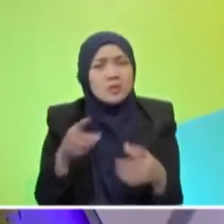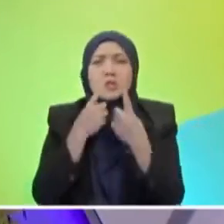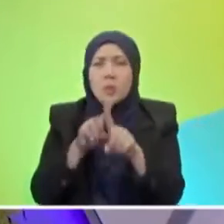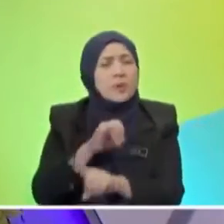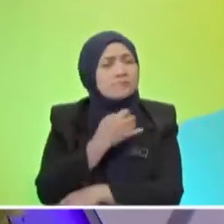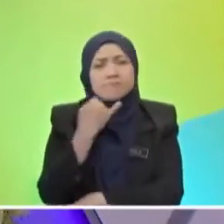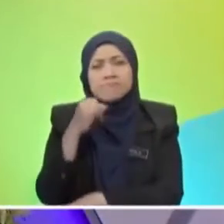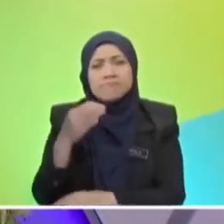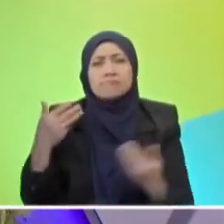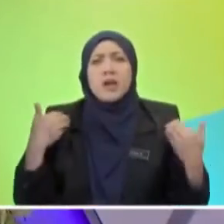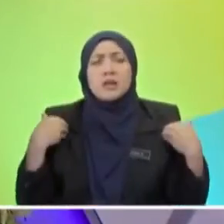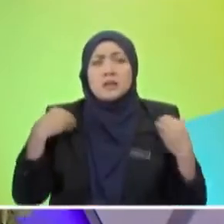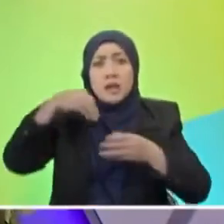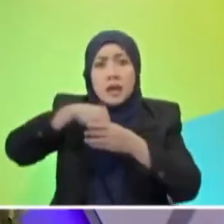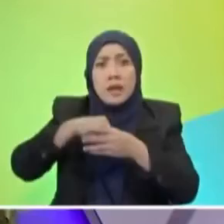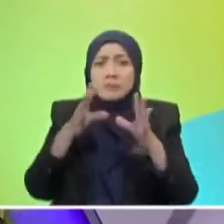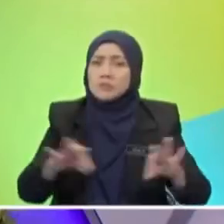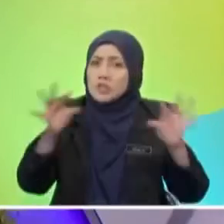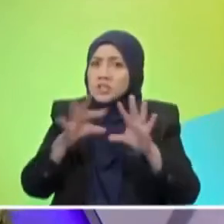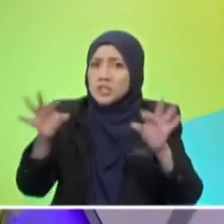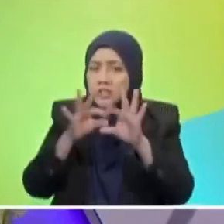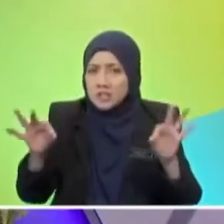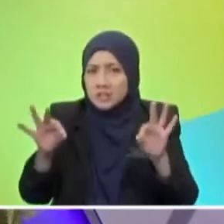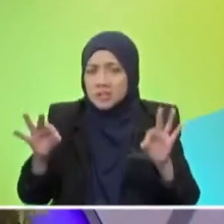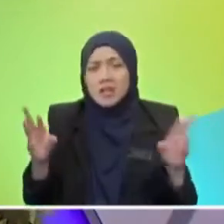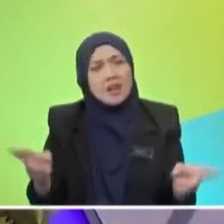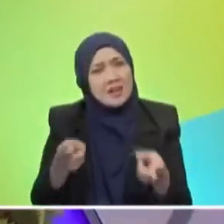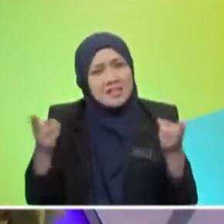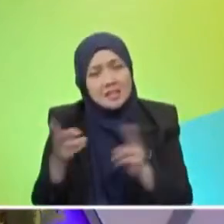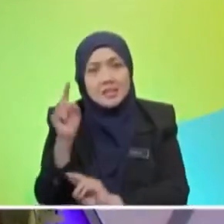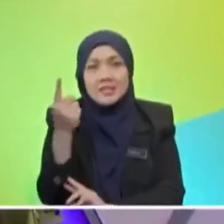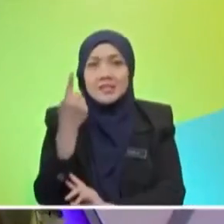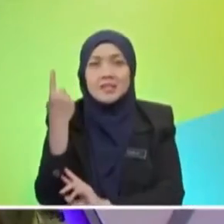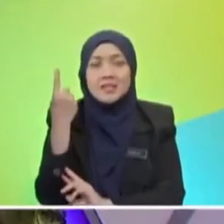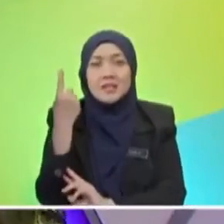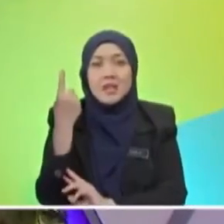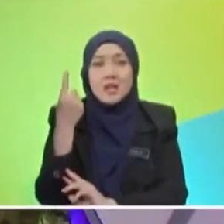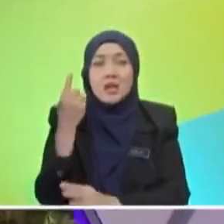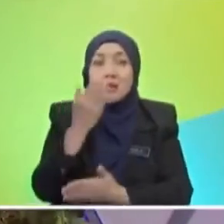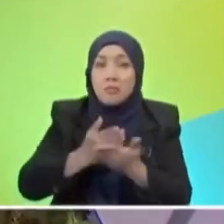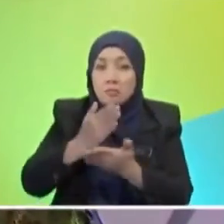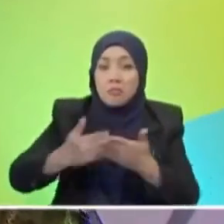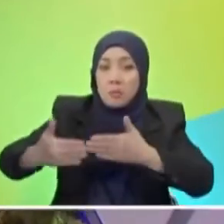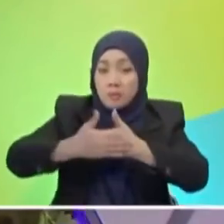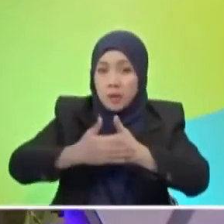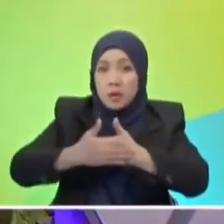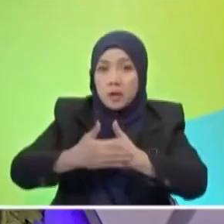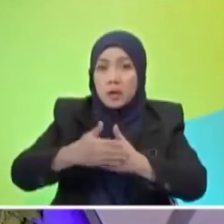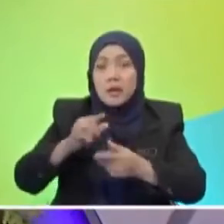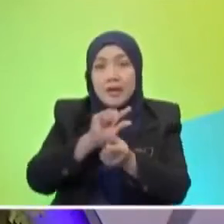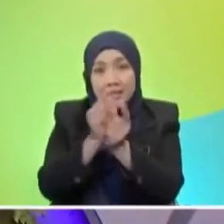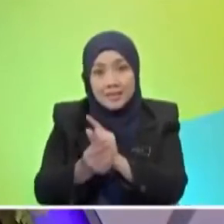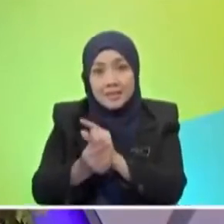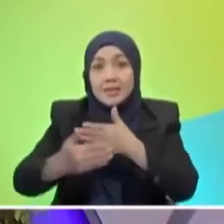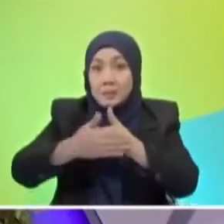mana-mana teks atau gambar diberikan sebagai rangsangan saja. Jadi sebab tu kita gunakan kaedah potong depan, ganti depan, potong belakang,